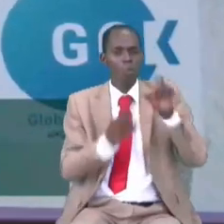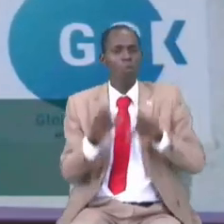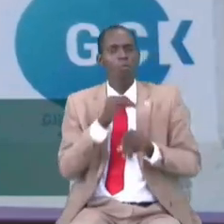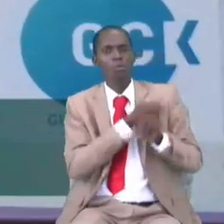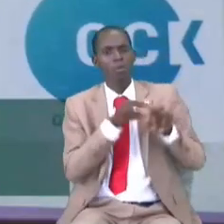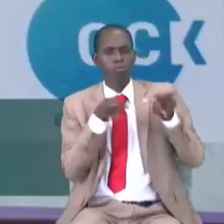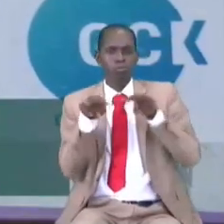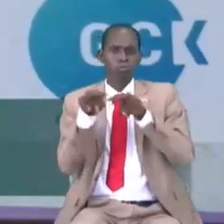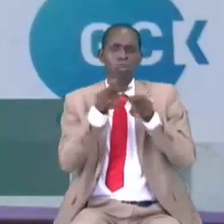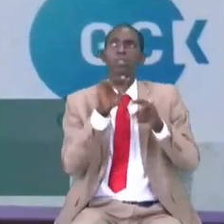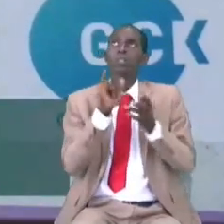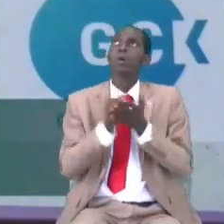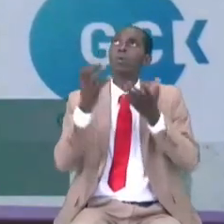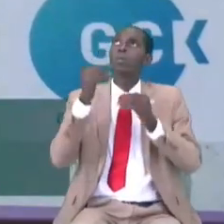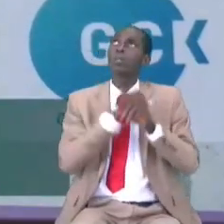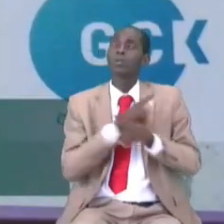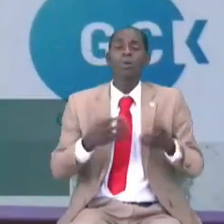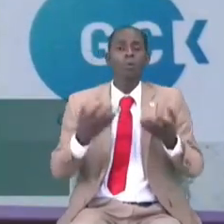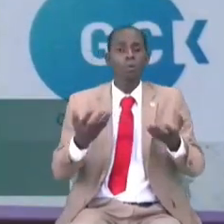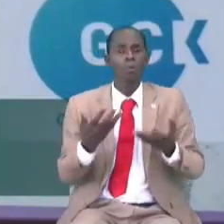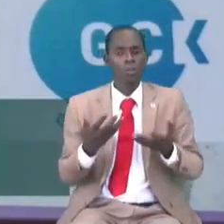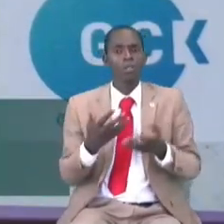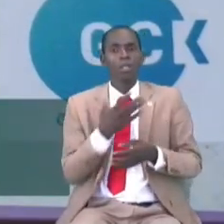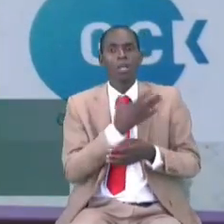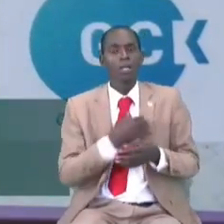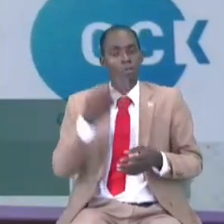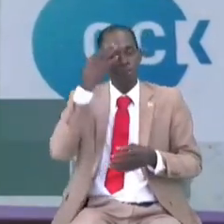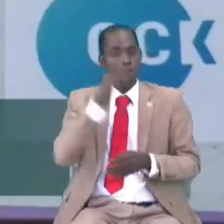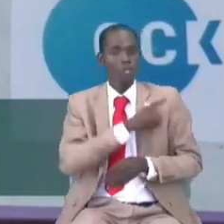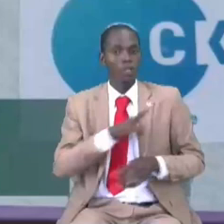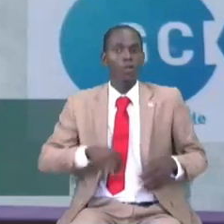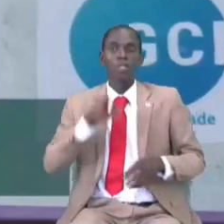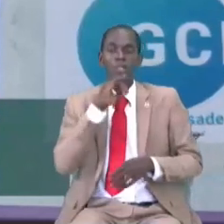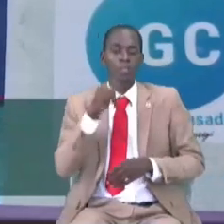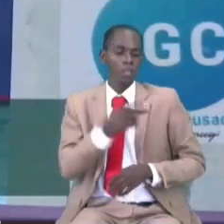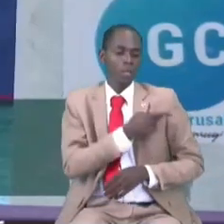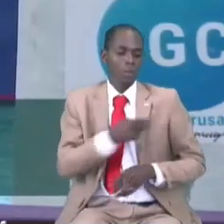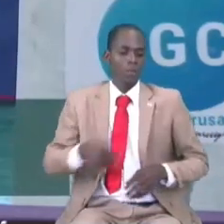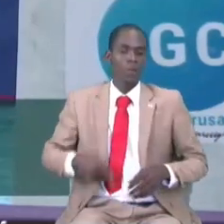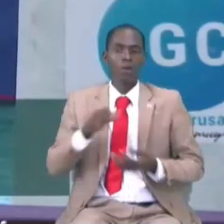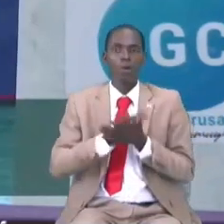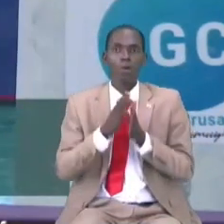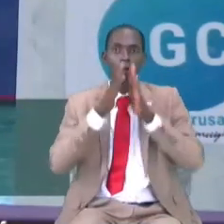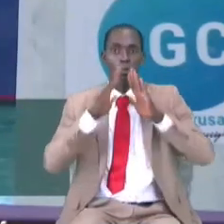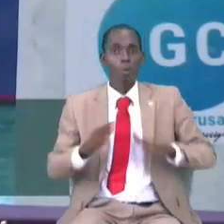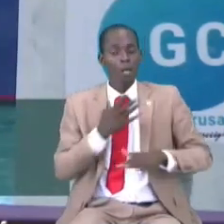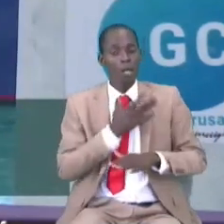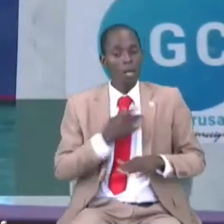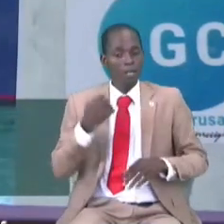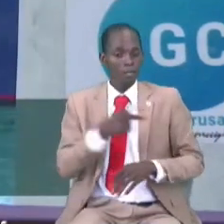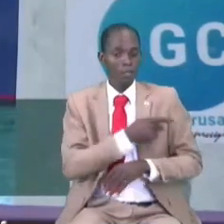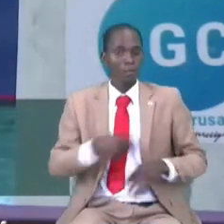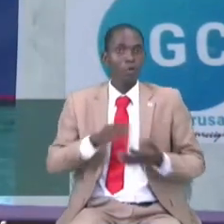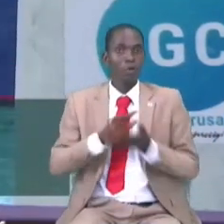Il est le prince de paix. Et la paix du prince doit régner dans nos cœurs. Est-ce que nous sommes purgés? Est-ce que nous